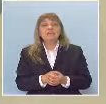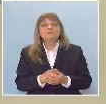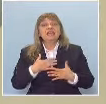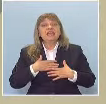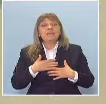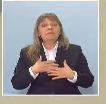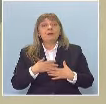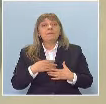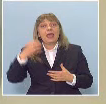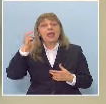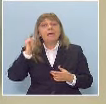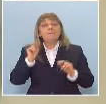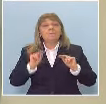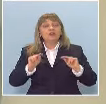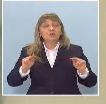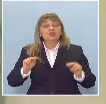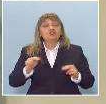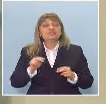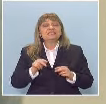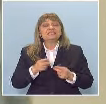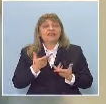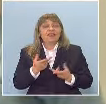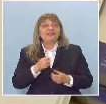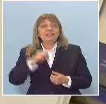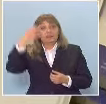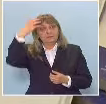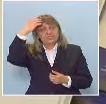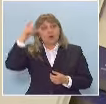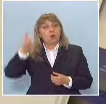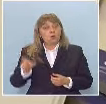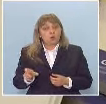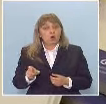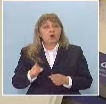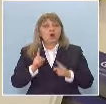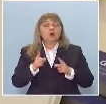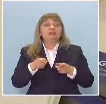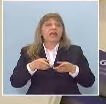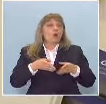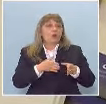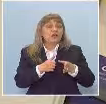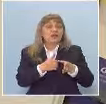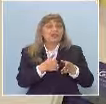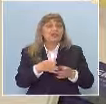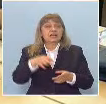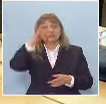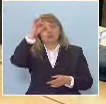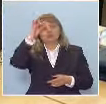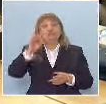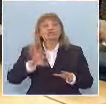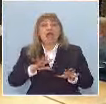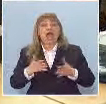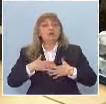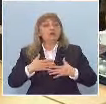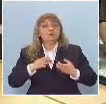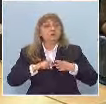си педагогически съветник и психолог, които са постоянно ангажирани с това да ориентират учениците. Ако има